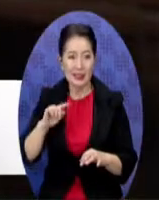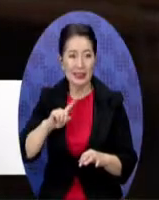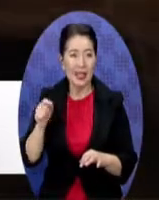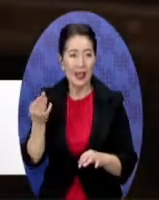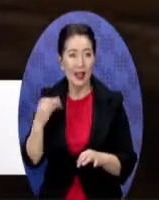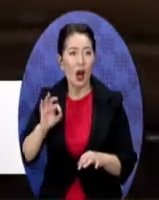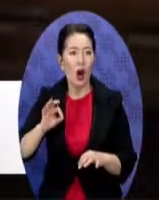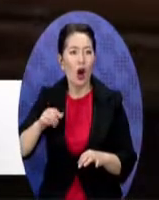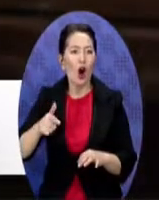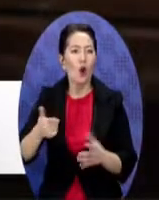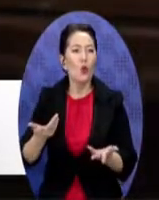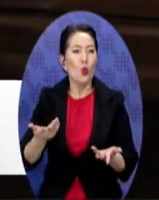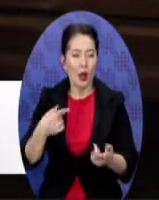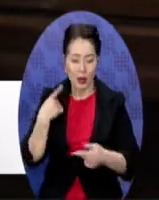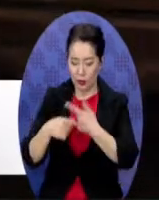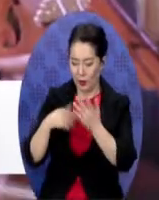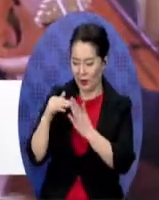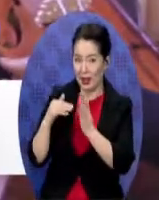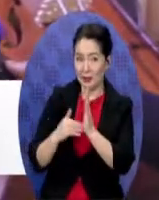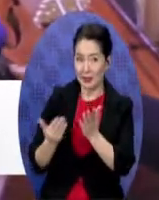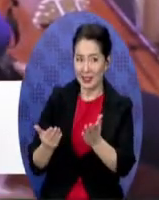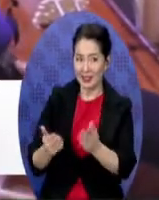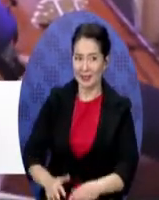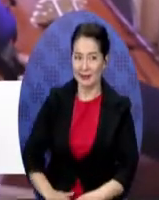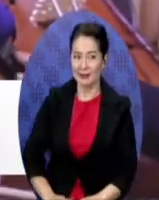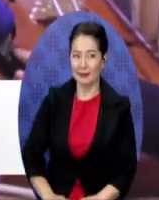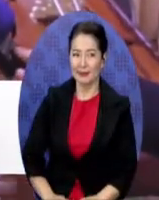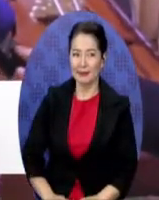болох талаар хуучилсан юм.